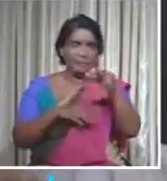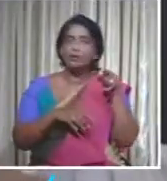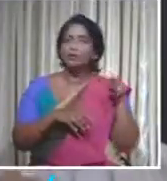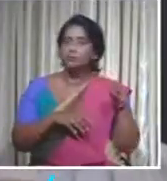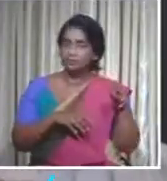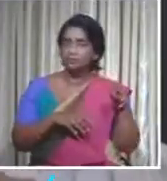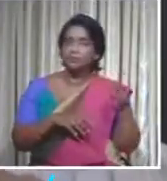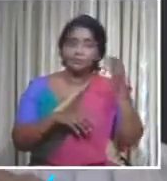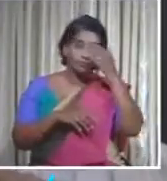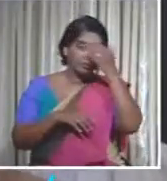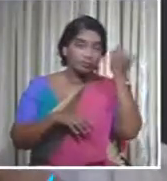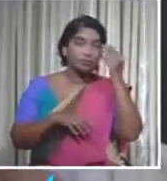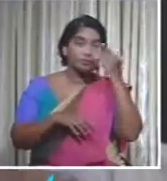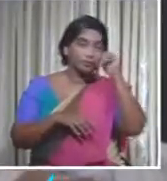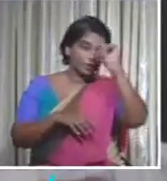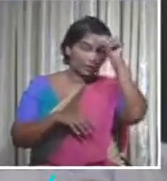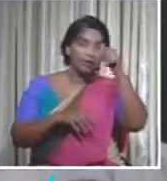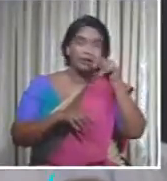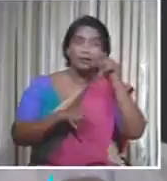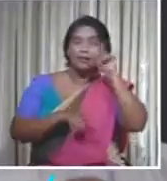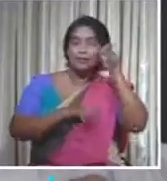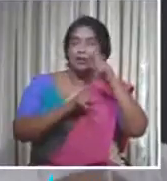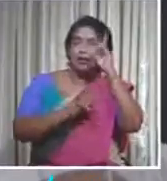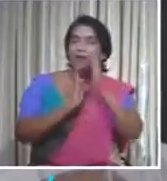मलर्चिया उ